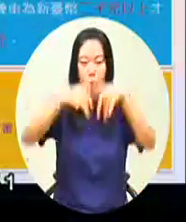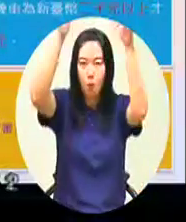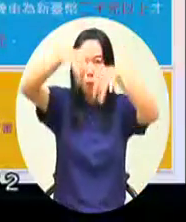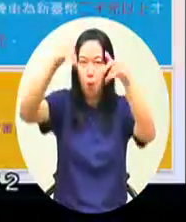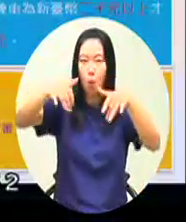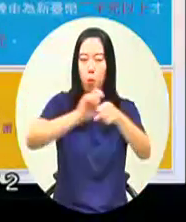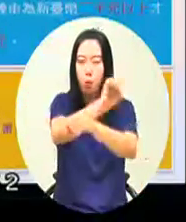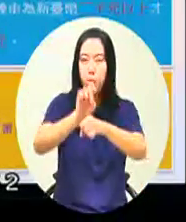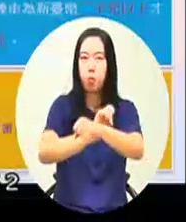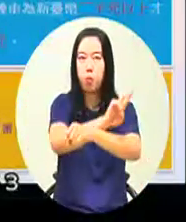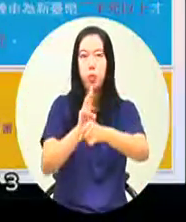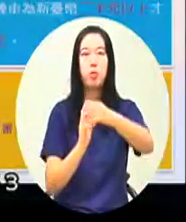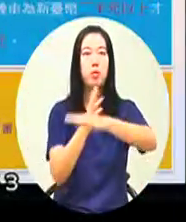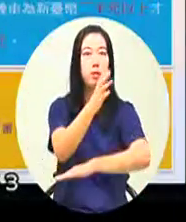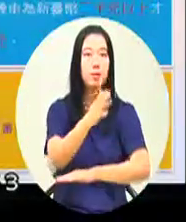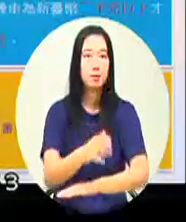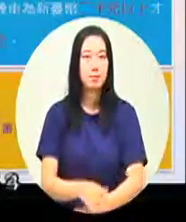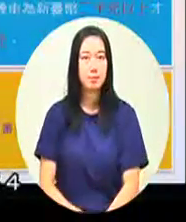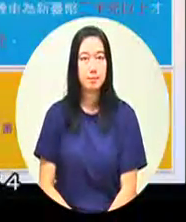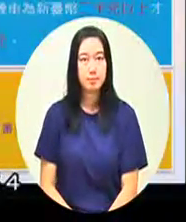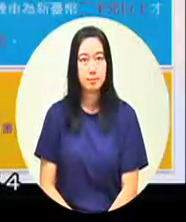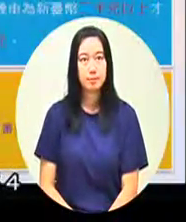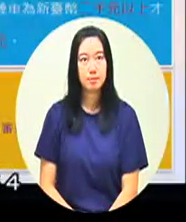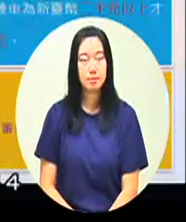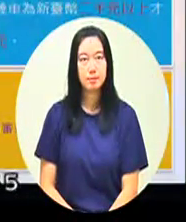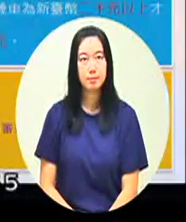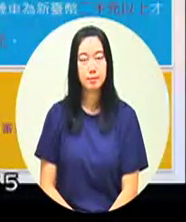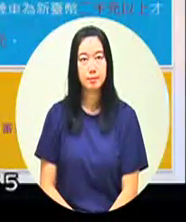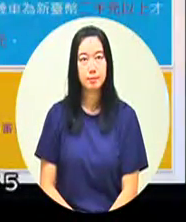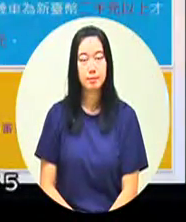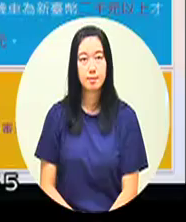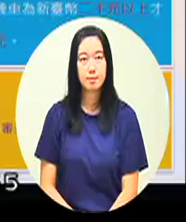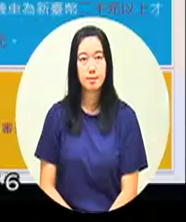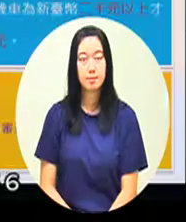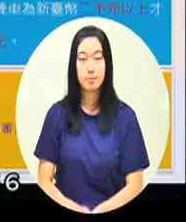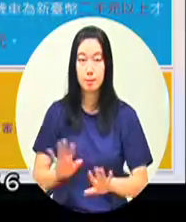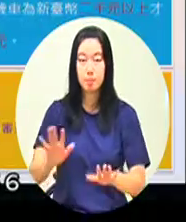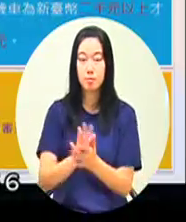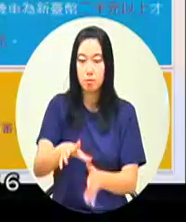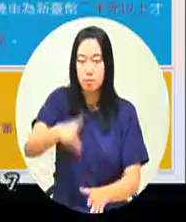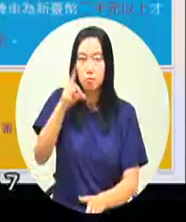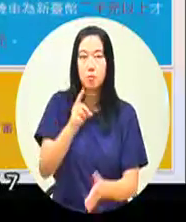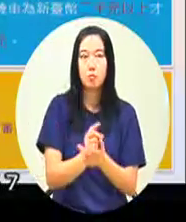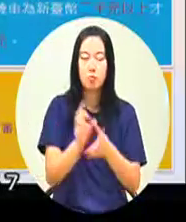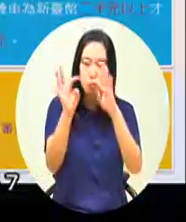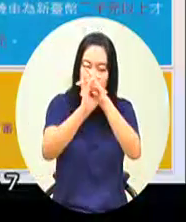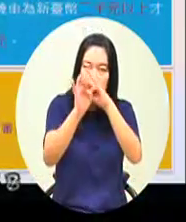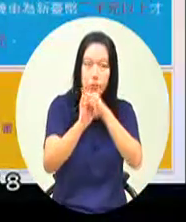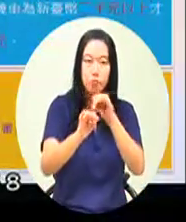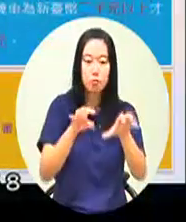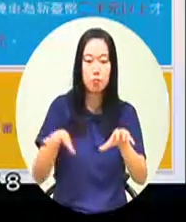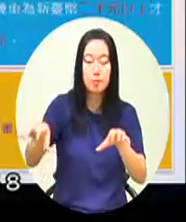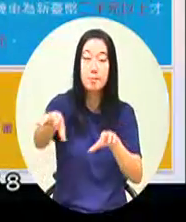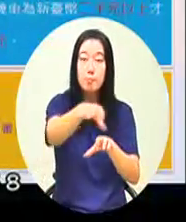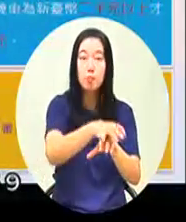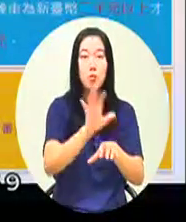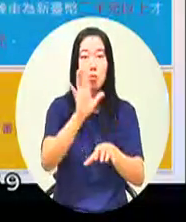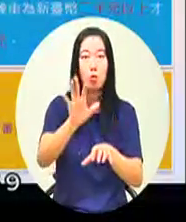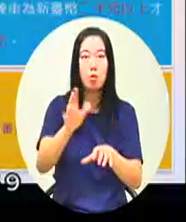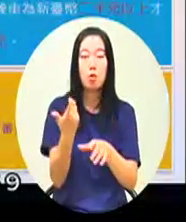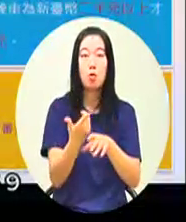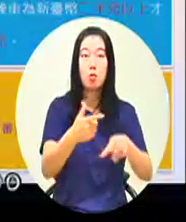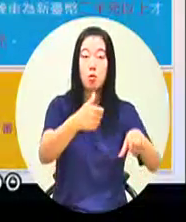降雨，都有超过我们上次的凡纳比。那我们先调查这一些区有产生这一个汽机